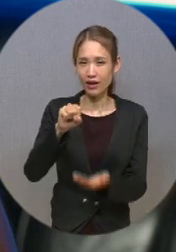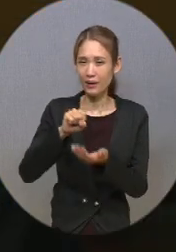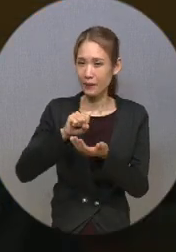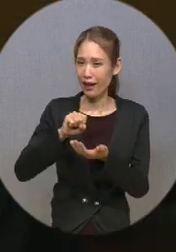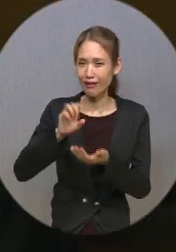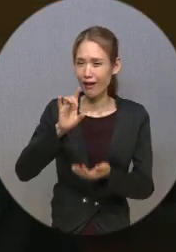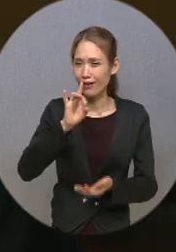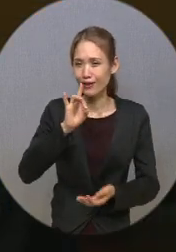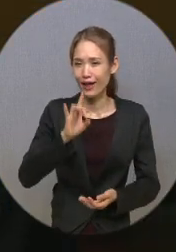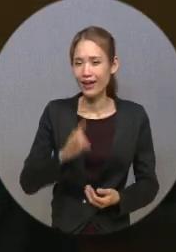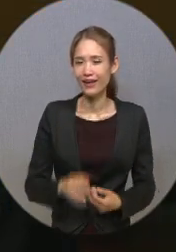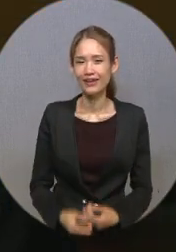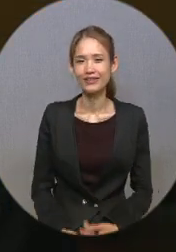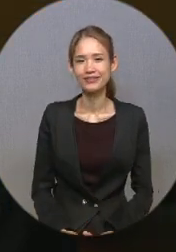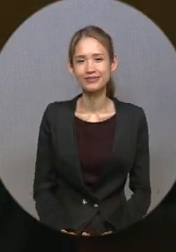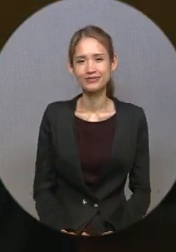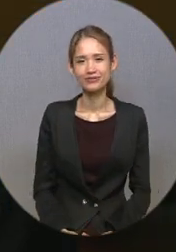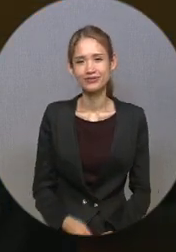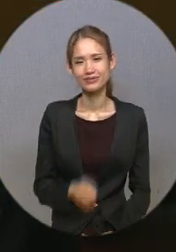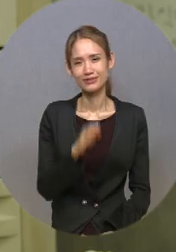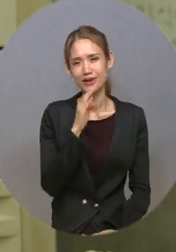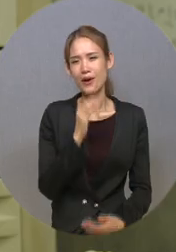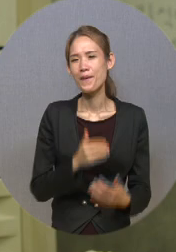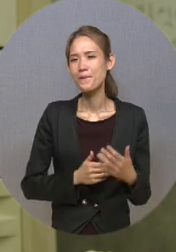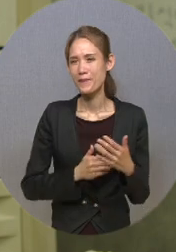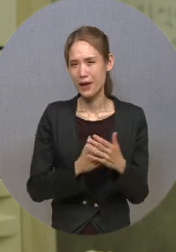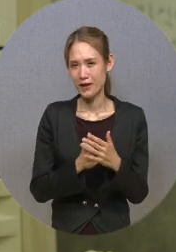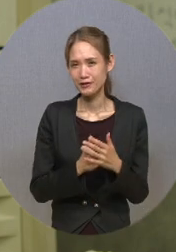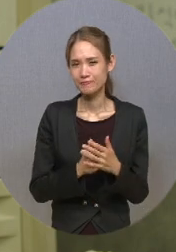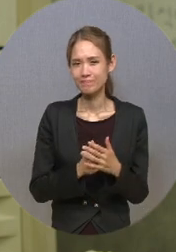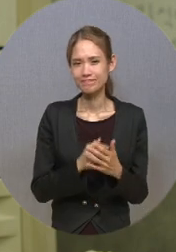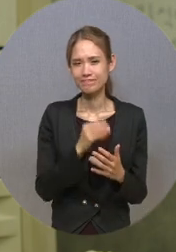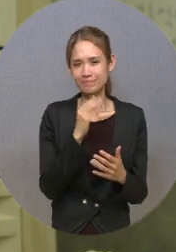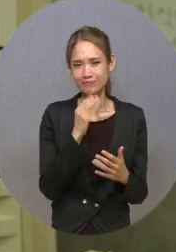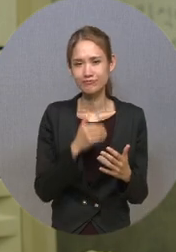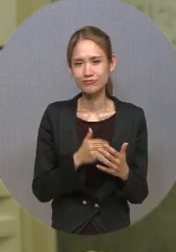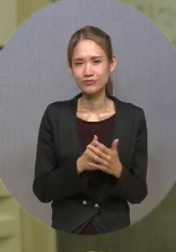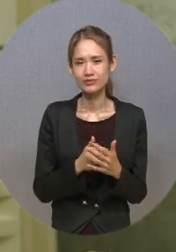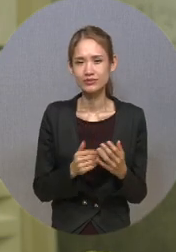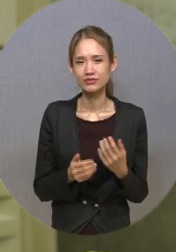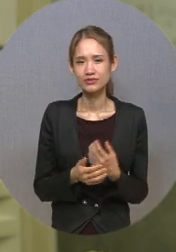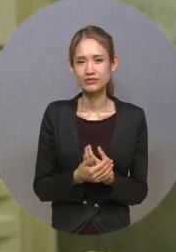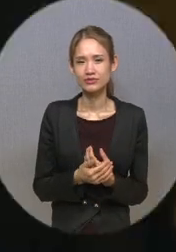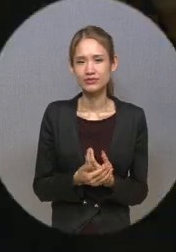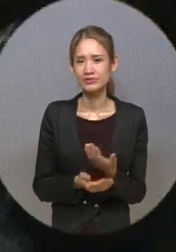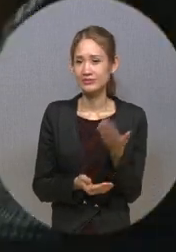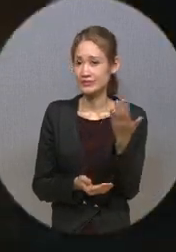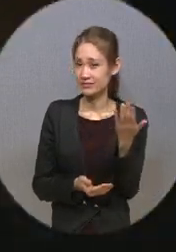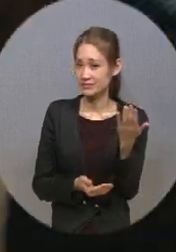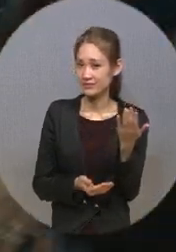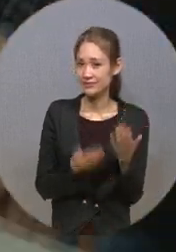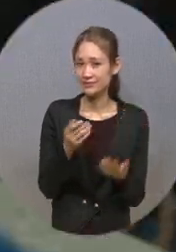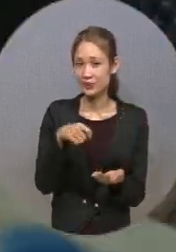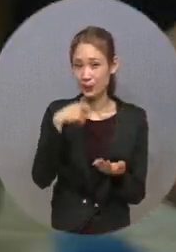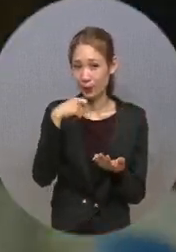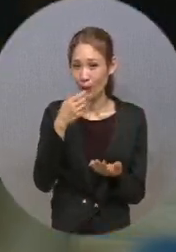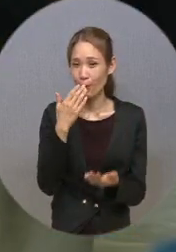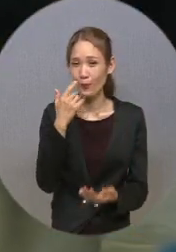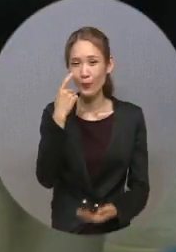서울로? 아 진짜 너무 배부르네요. 배불러? 진짜 어떡하면 좋아요 이거를. 추리야 네가 해놓은 짓을